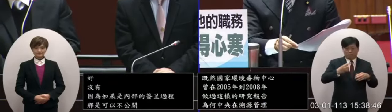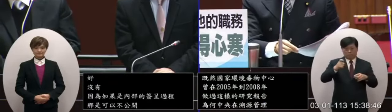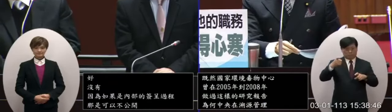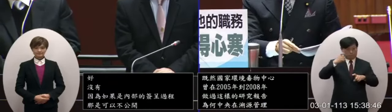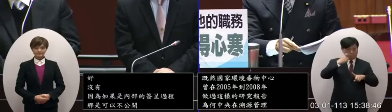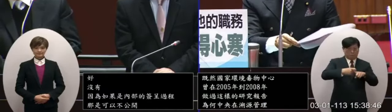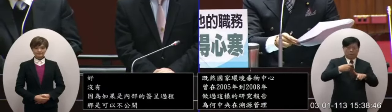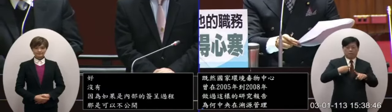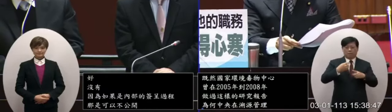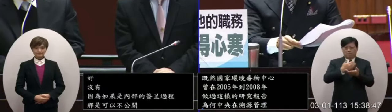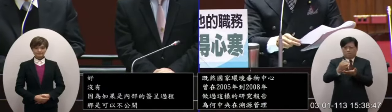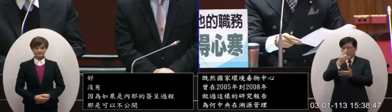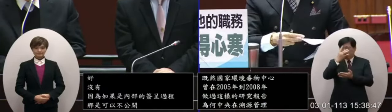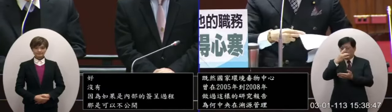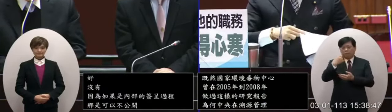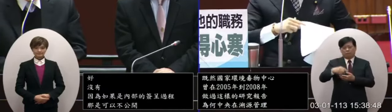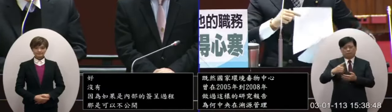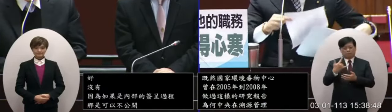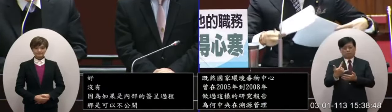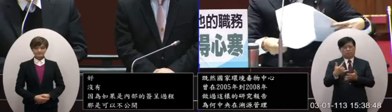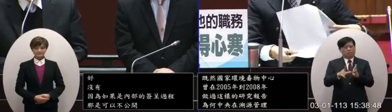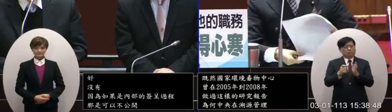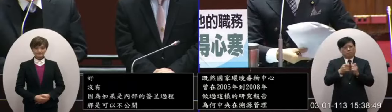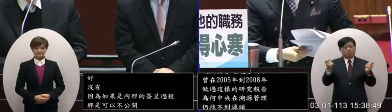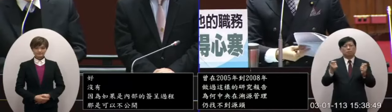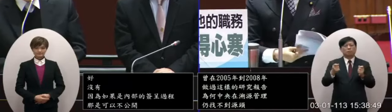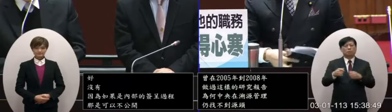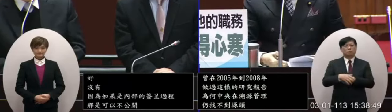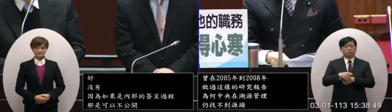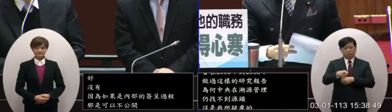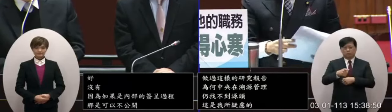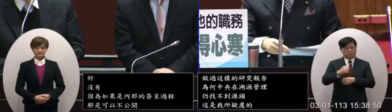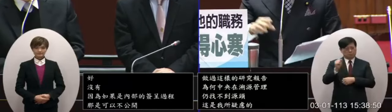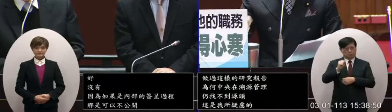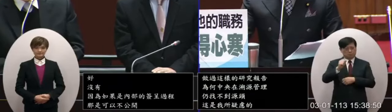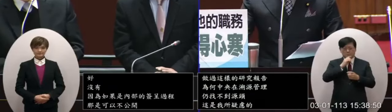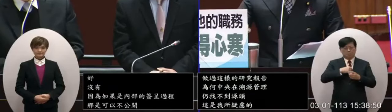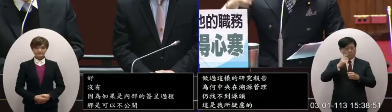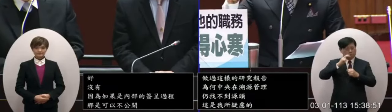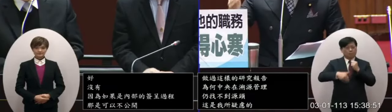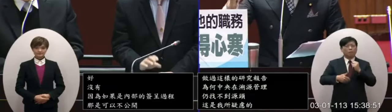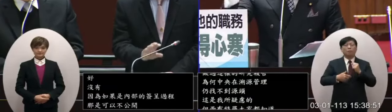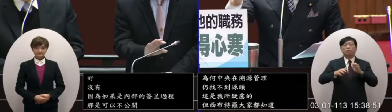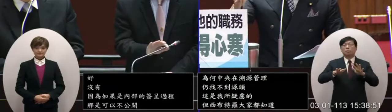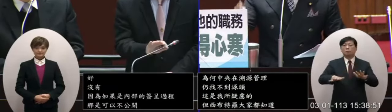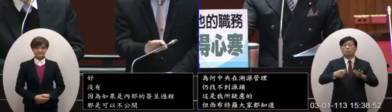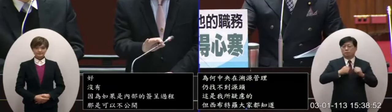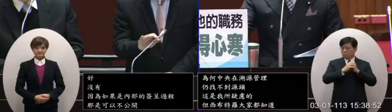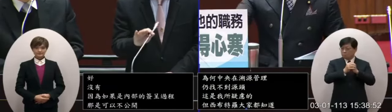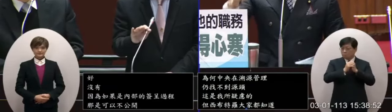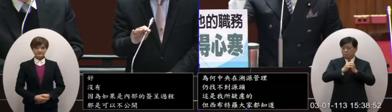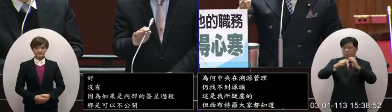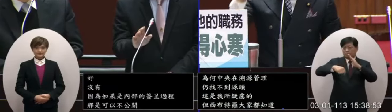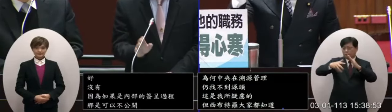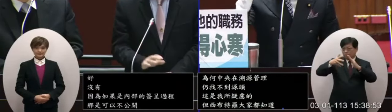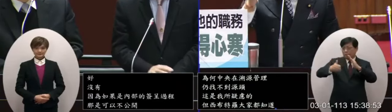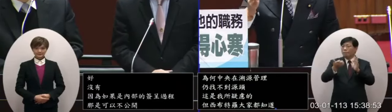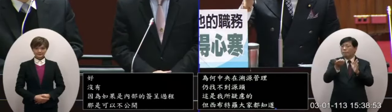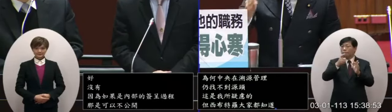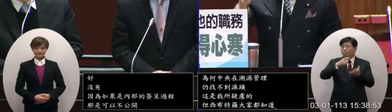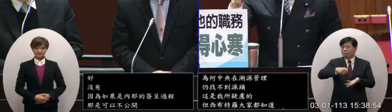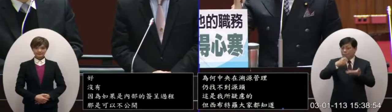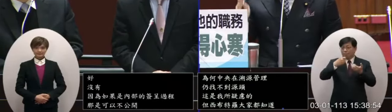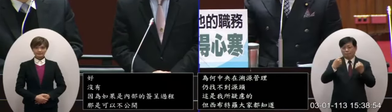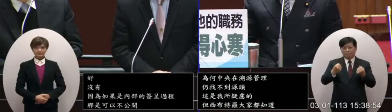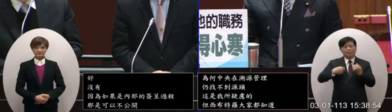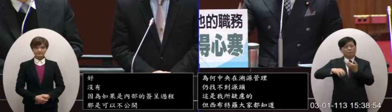而且残留的时间又更久，我想这个严重性不容小觑。所以我今天我想要拜托院长，您刚刚也有在